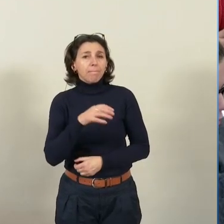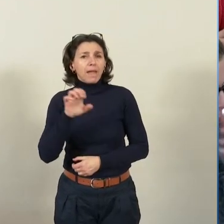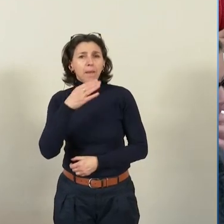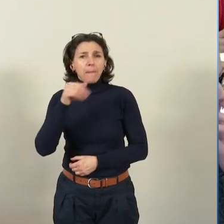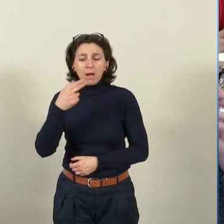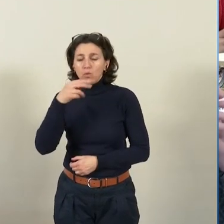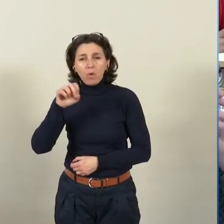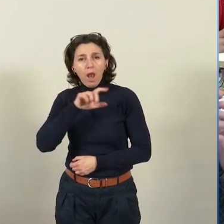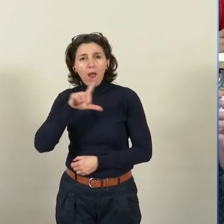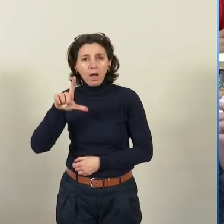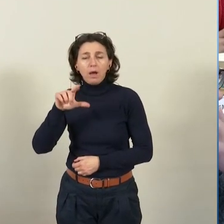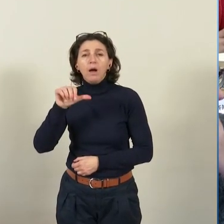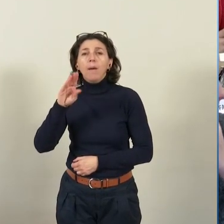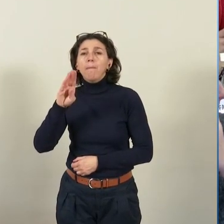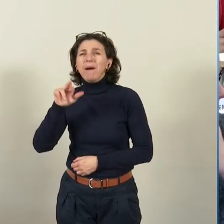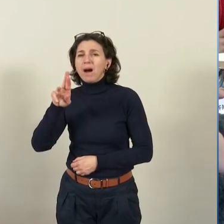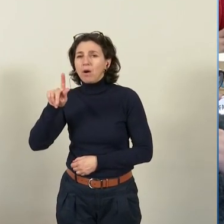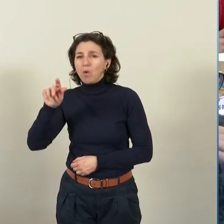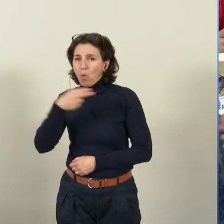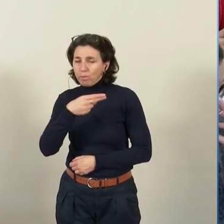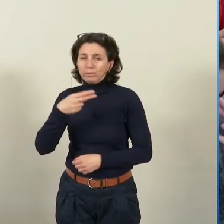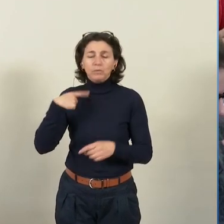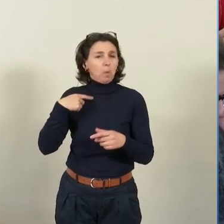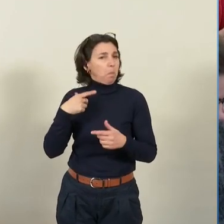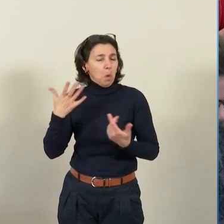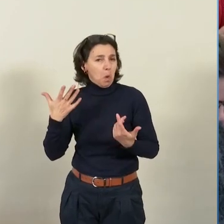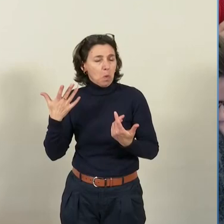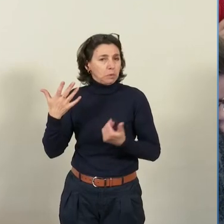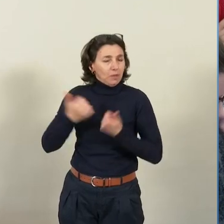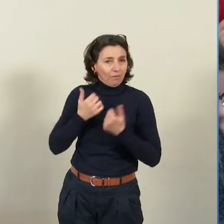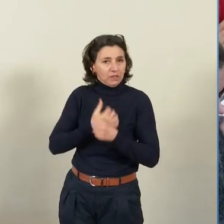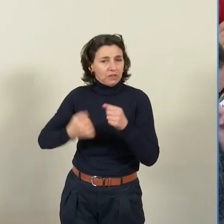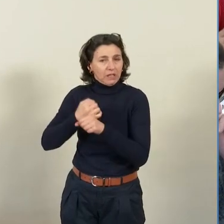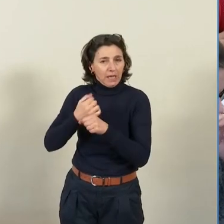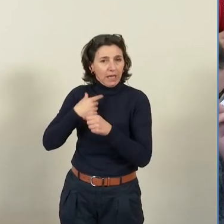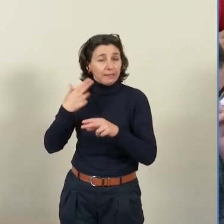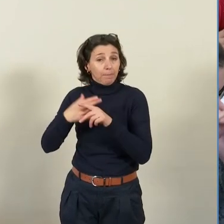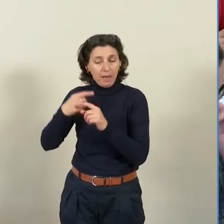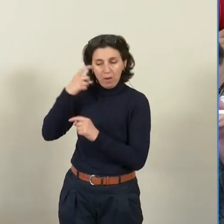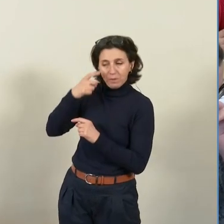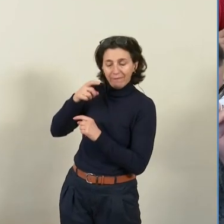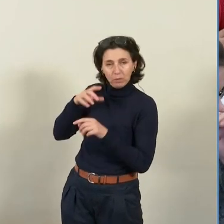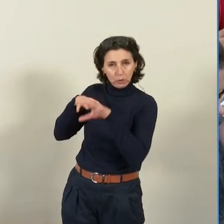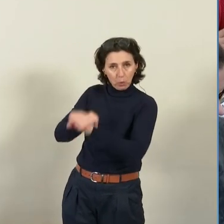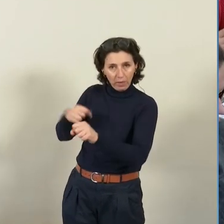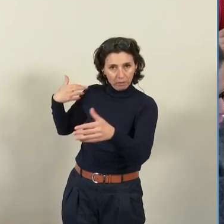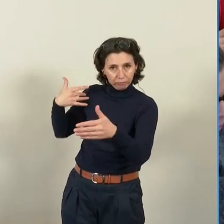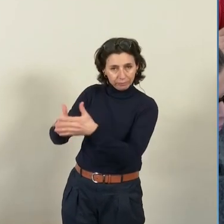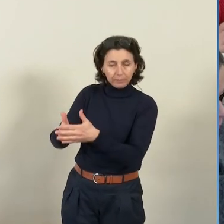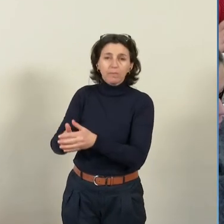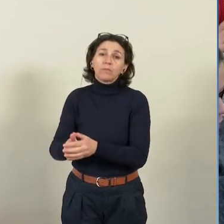observatoire du squat et justement en disant attention maintenant on va vraiment regarder ce qui se passe à l'échelle